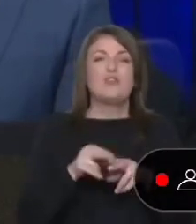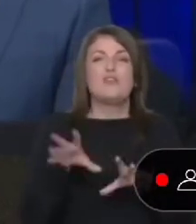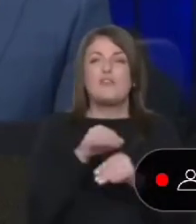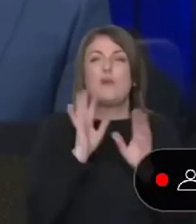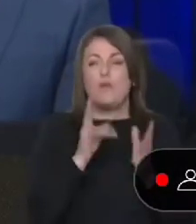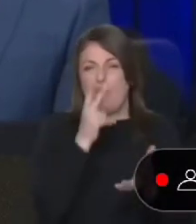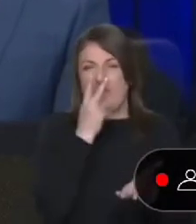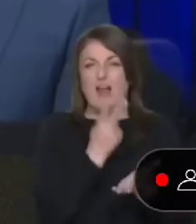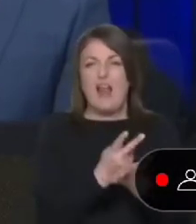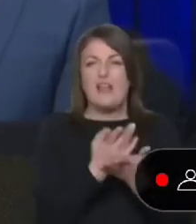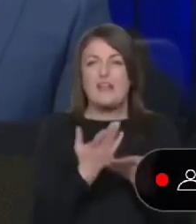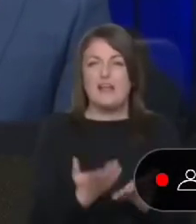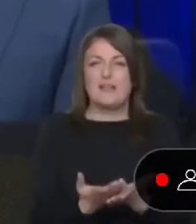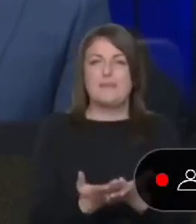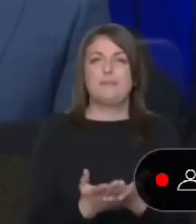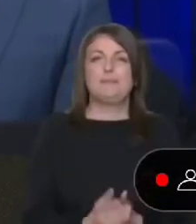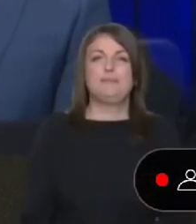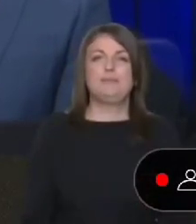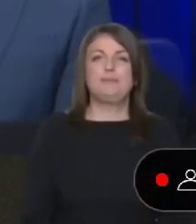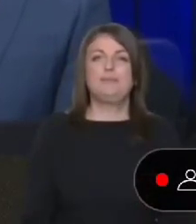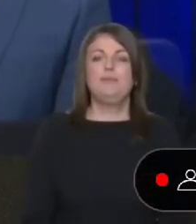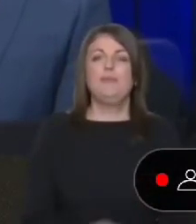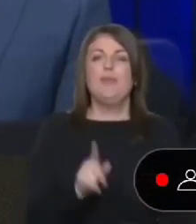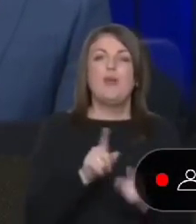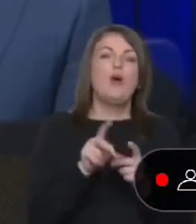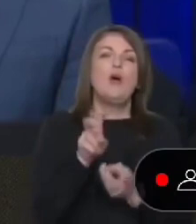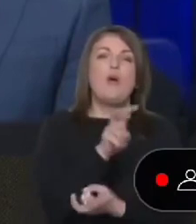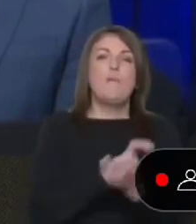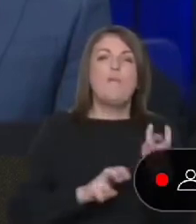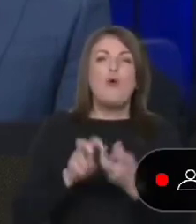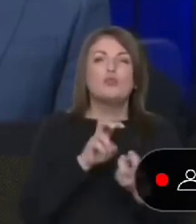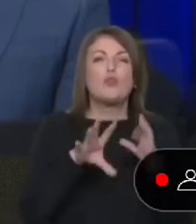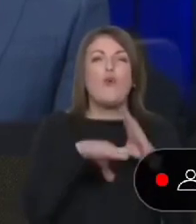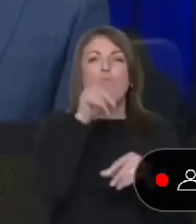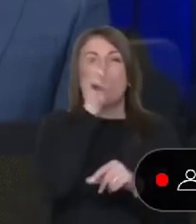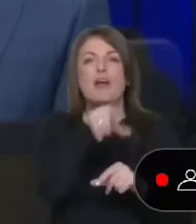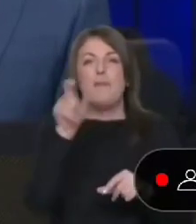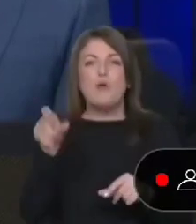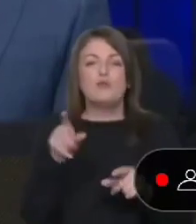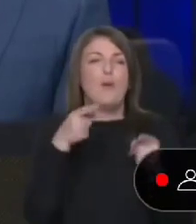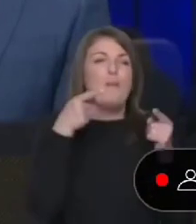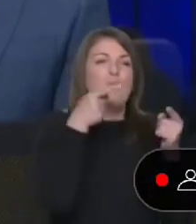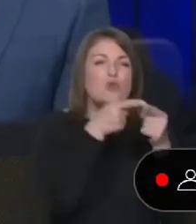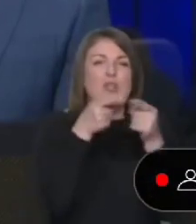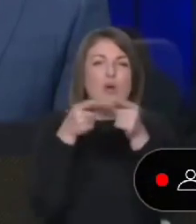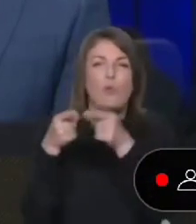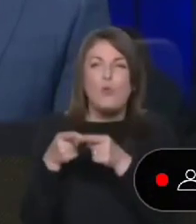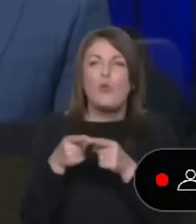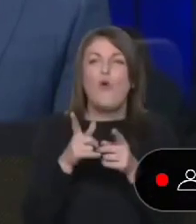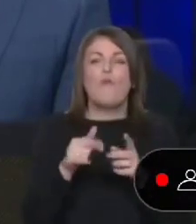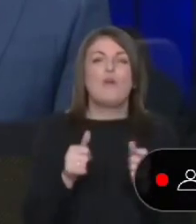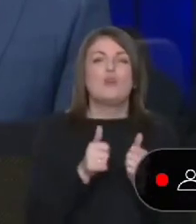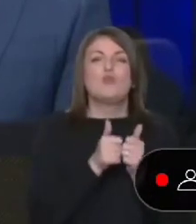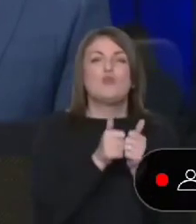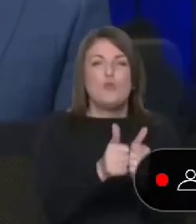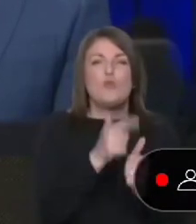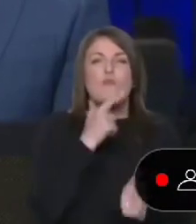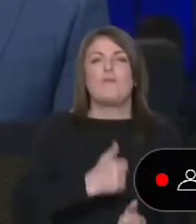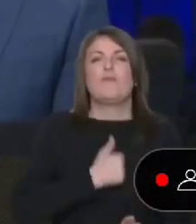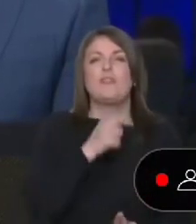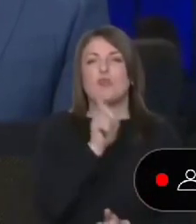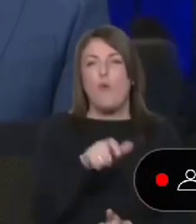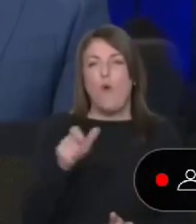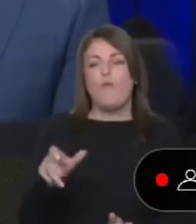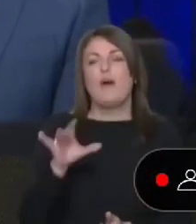проглядати як е-е пошуки виборців у супроводі військових